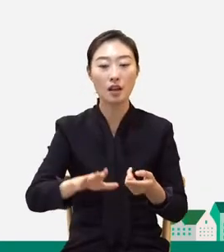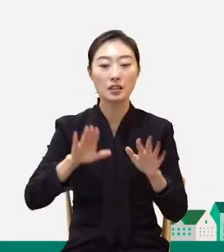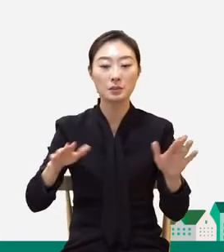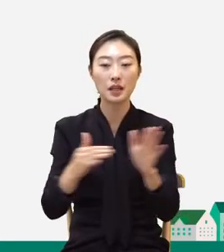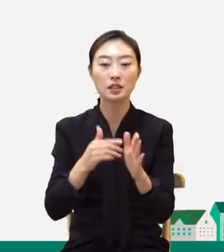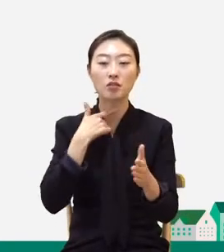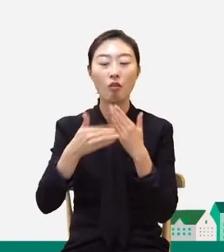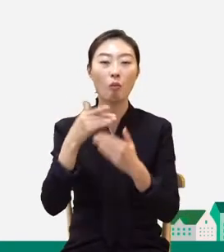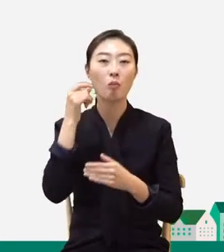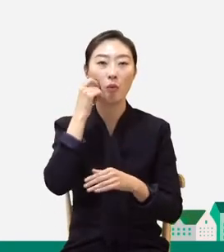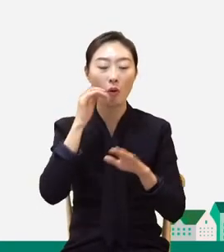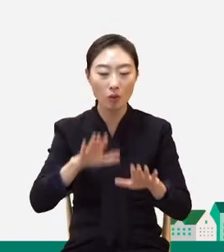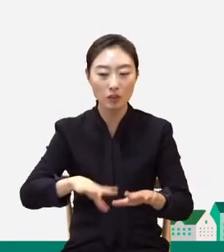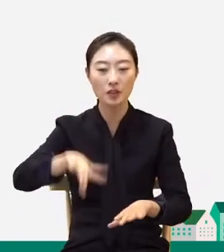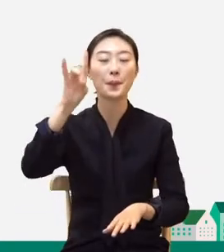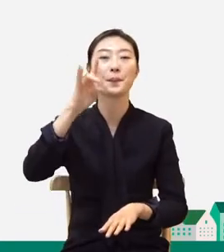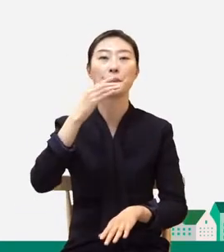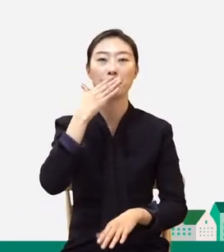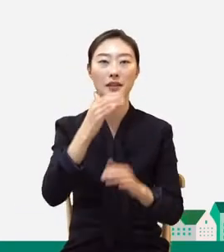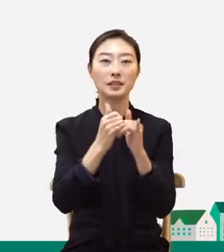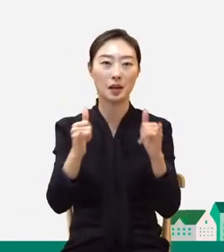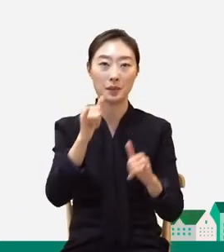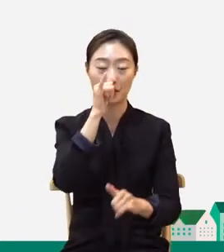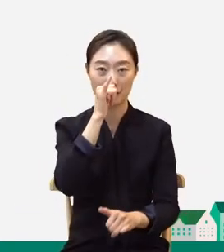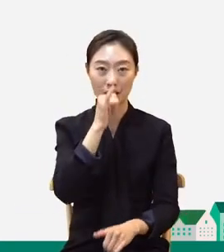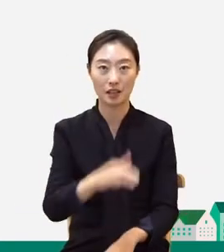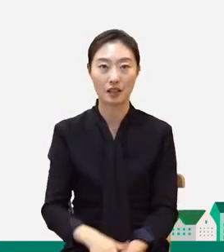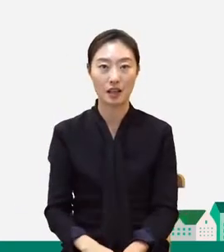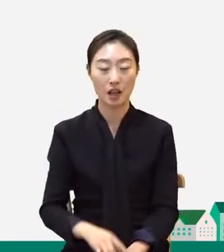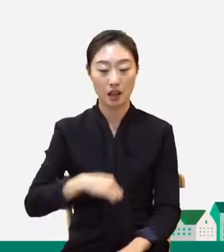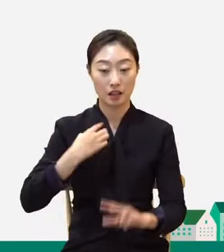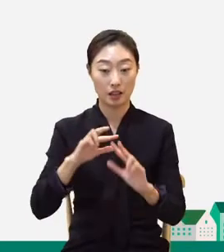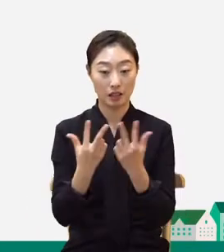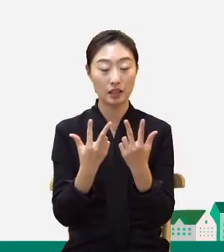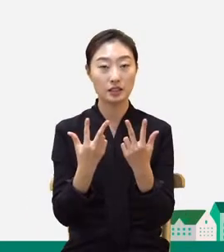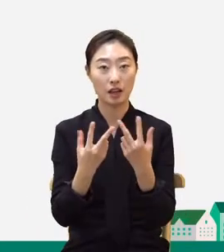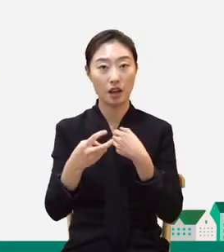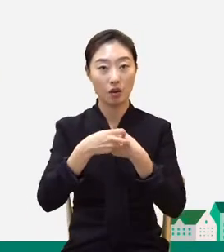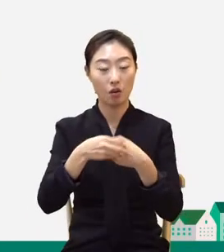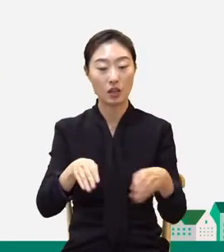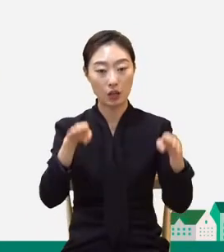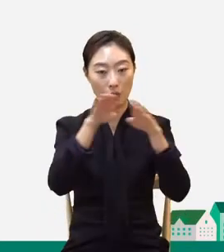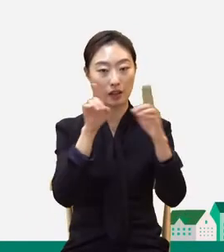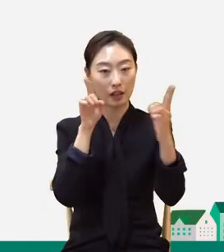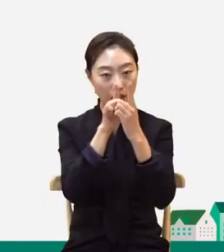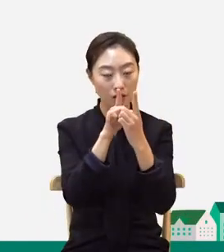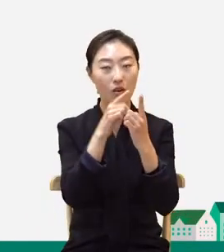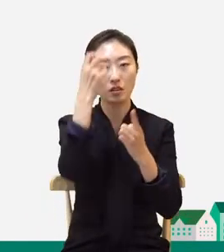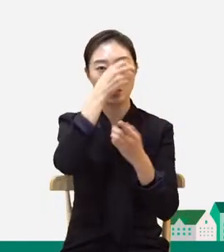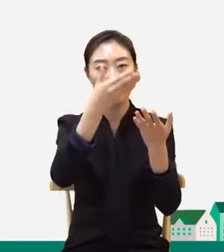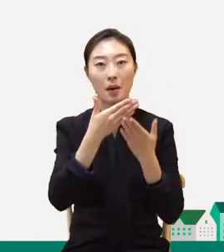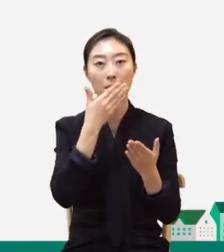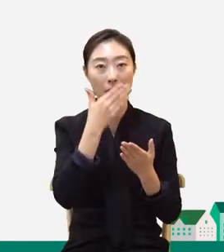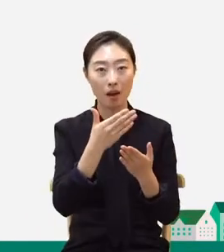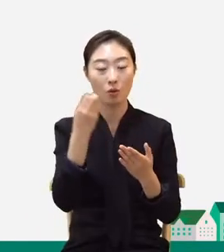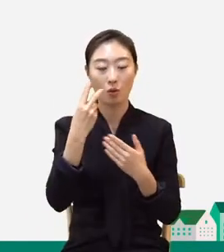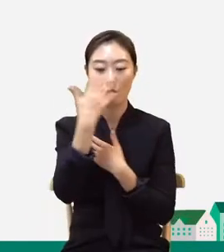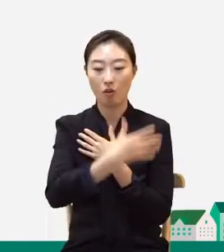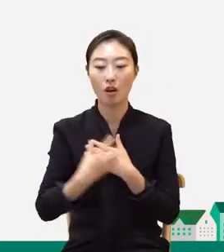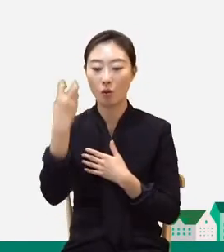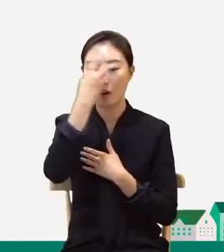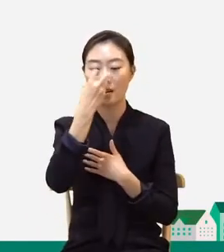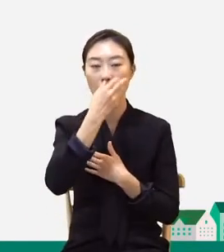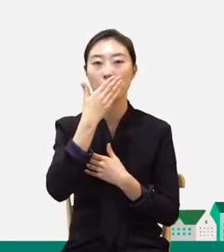일상적으로도 의료기관을 직접 당사자가 직접 대면하면서 진료를 받을 수 있도록 하고 이제 건강관리를 하는